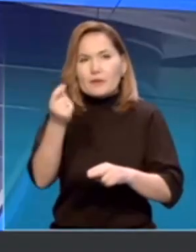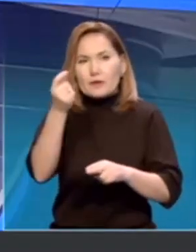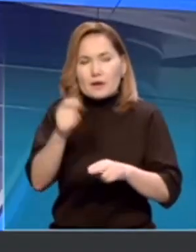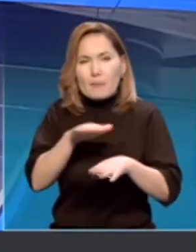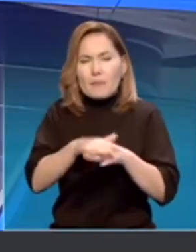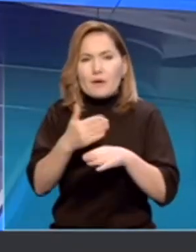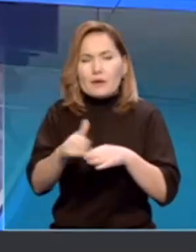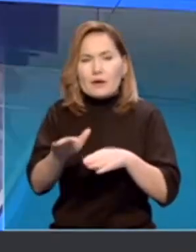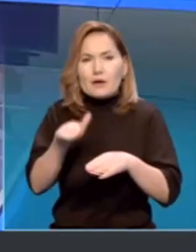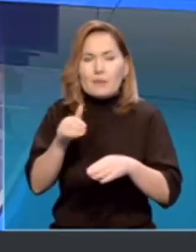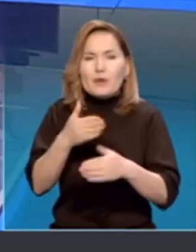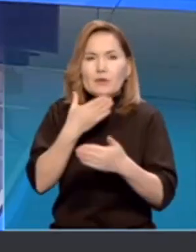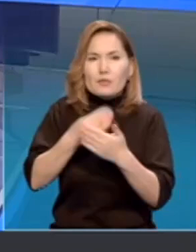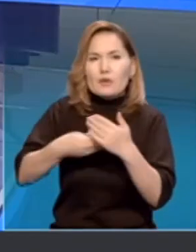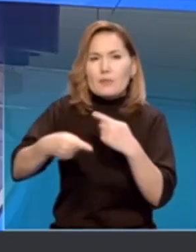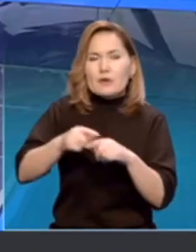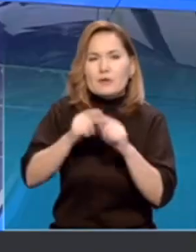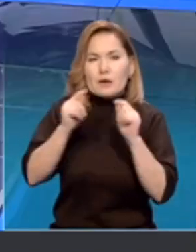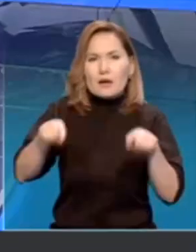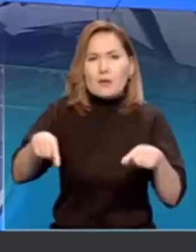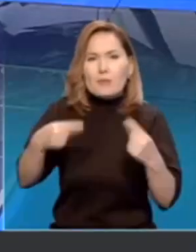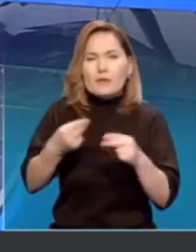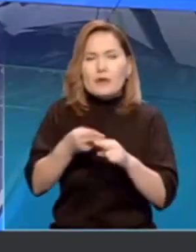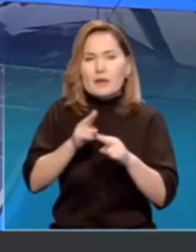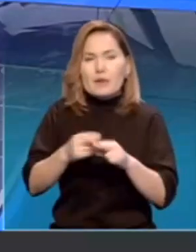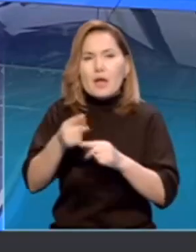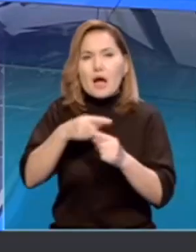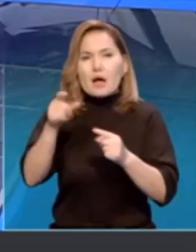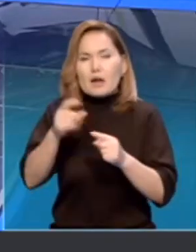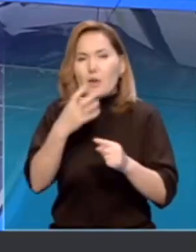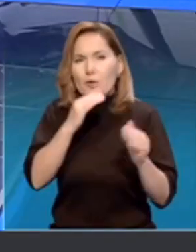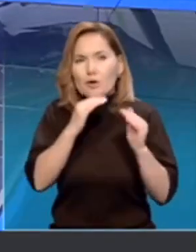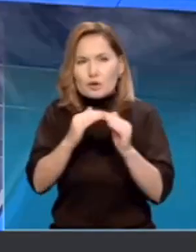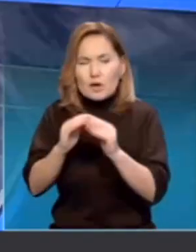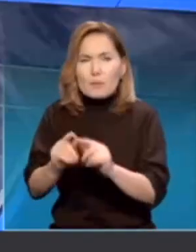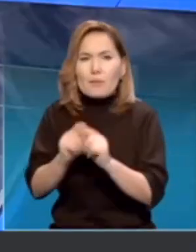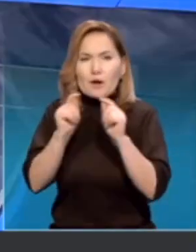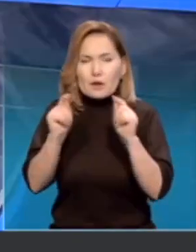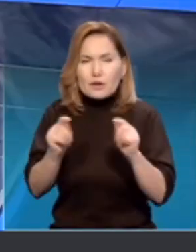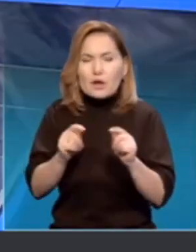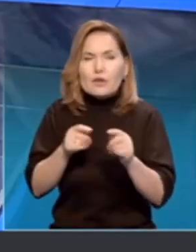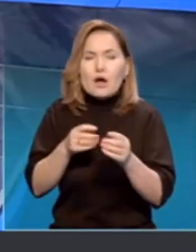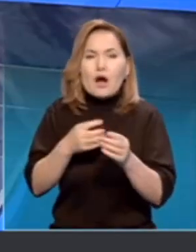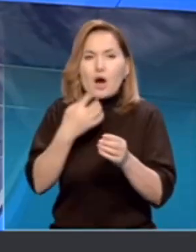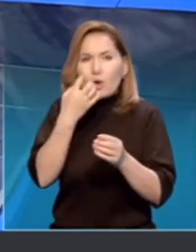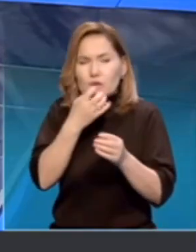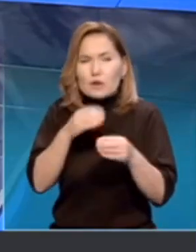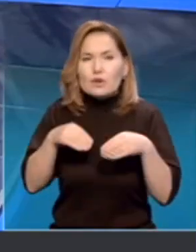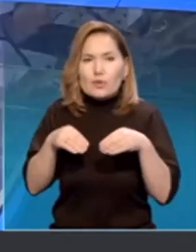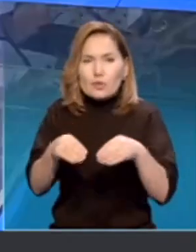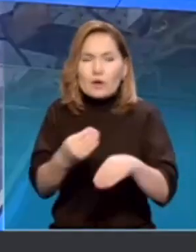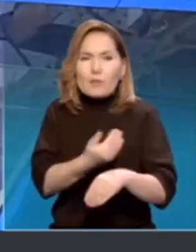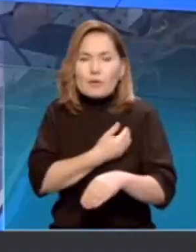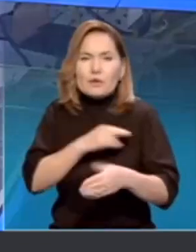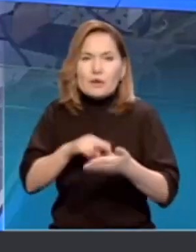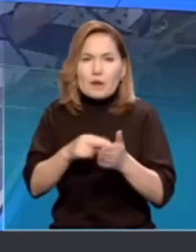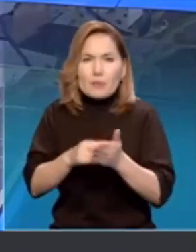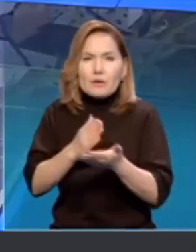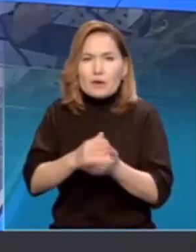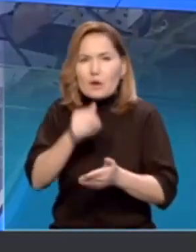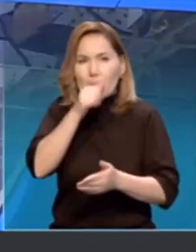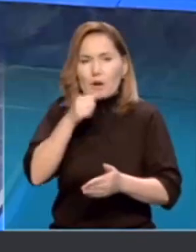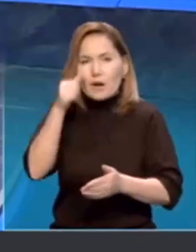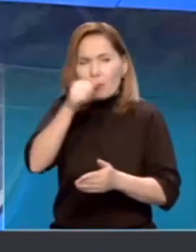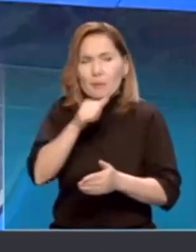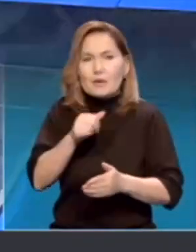қол жеткізіп, бизнесін аяққа нық қойған. Енді кәсіпкер жылыжайды кеңейтіп, қызанақ өсіруді қолға алмақ. Өңірде өткен жылы